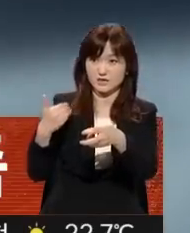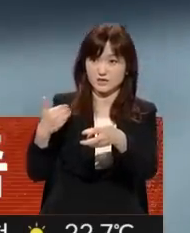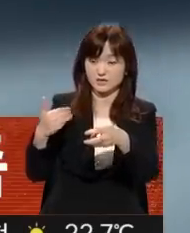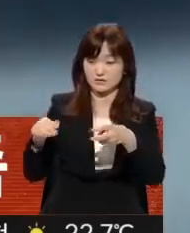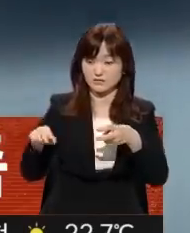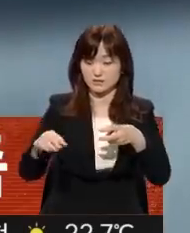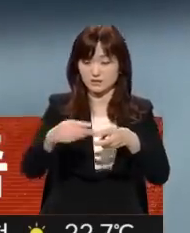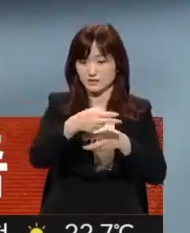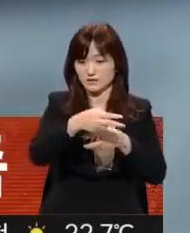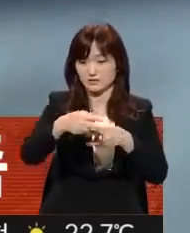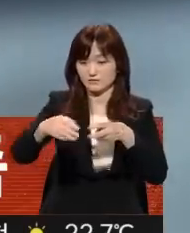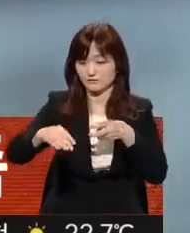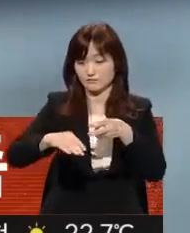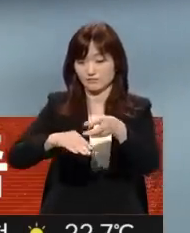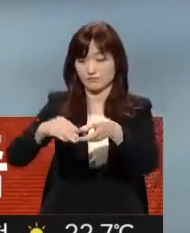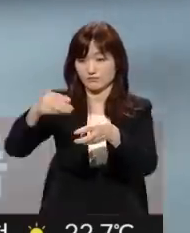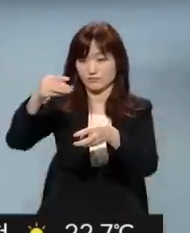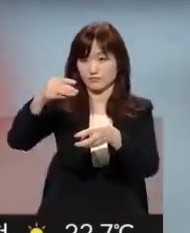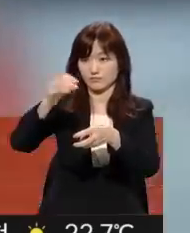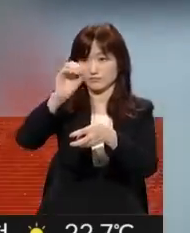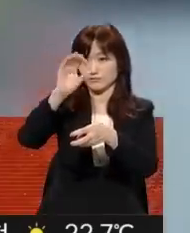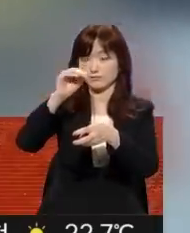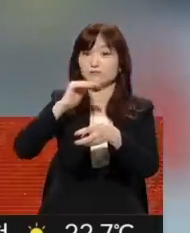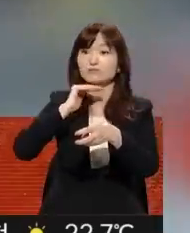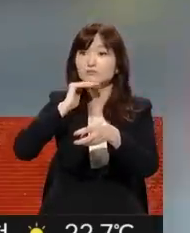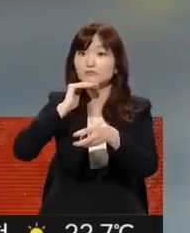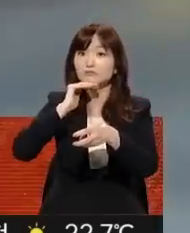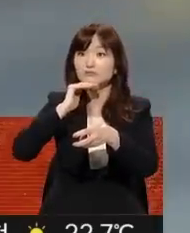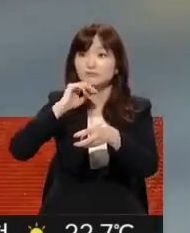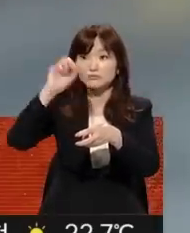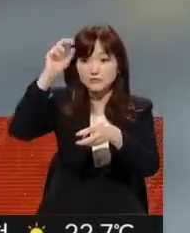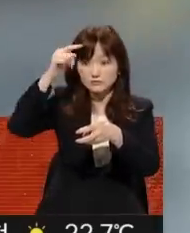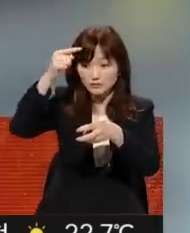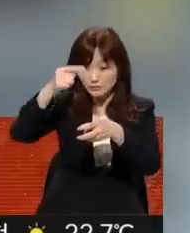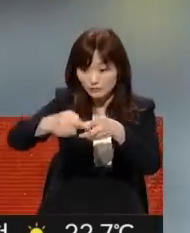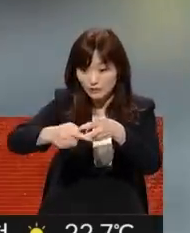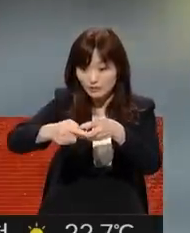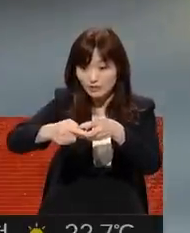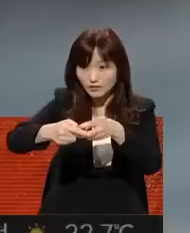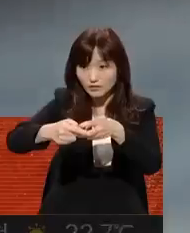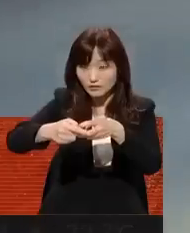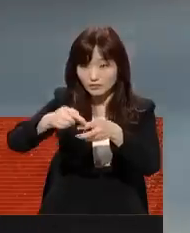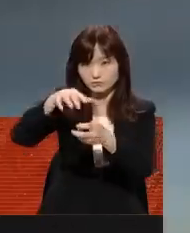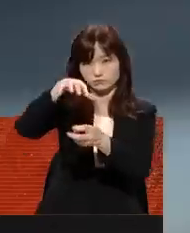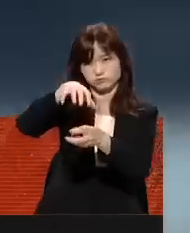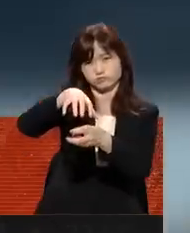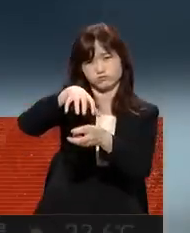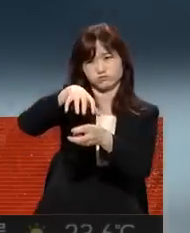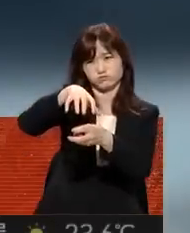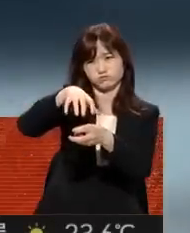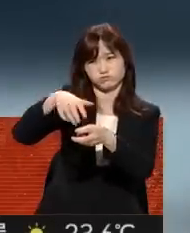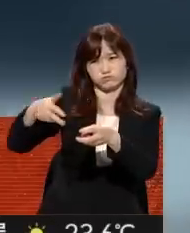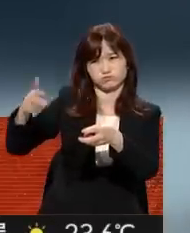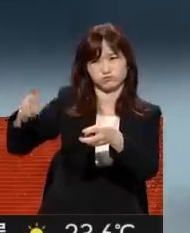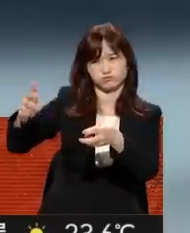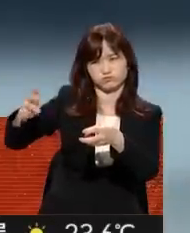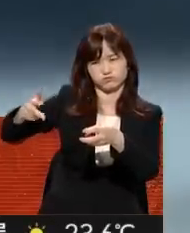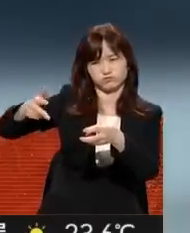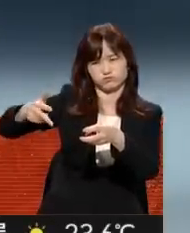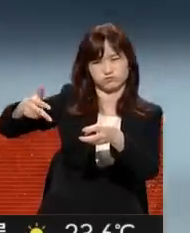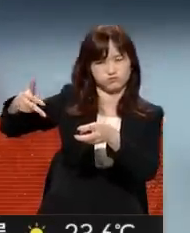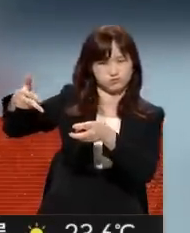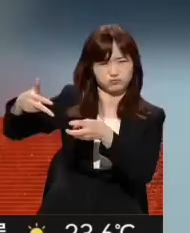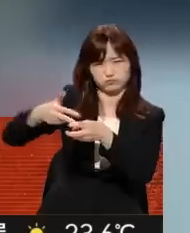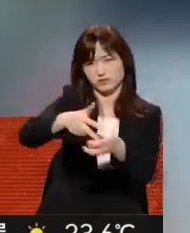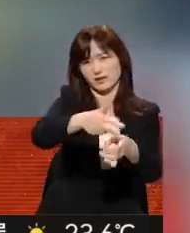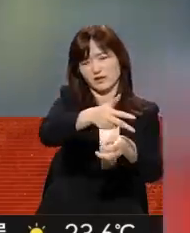차를 세워놓고 신호를 기다리고 있었다고 합니다. 그런데 갑자기 차단봉이 내려오면서 선로에 갇혀버렸고 기차가 멈추지 않고 차로